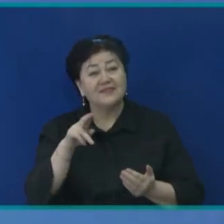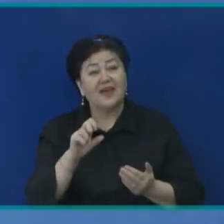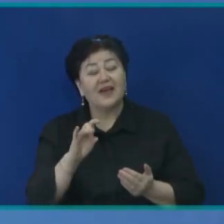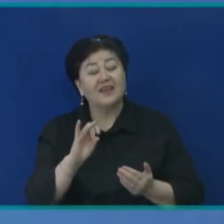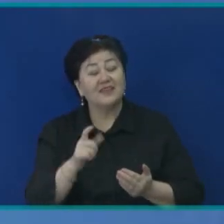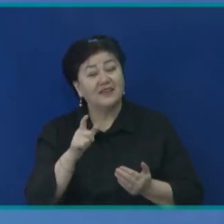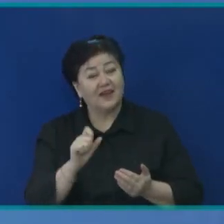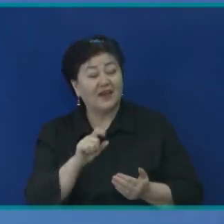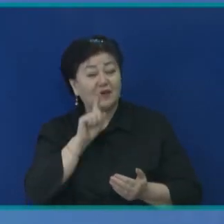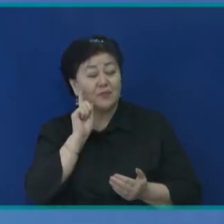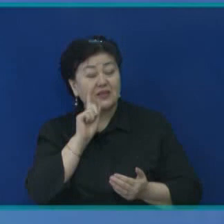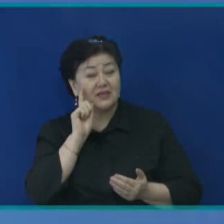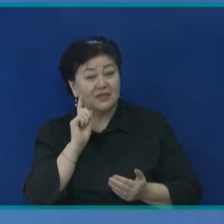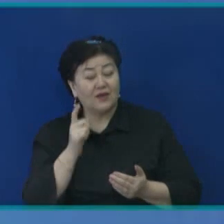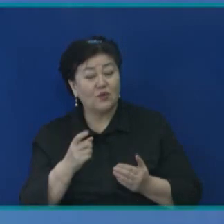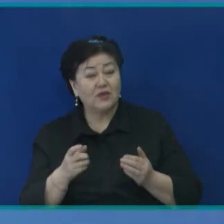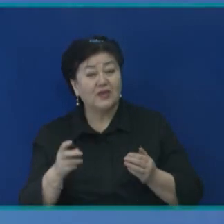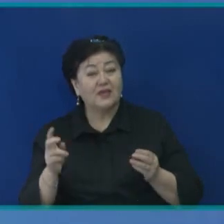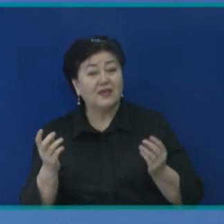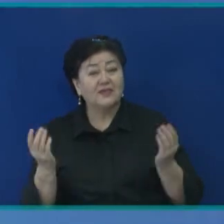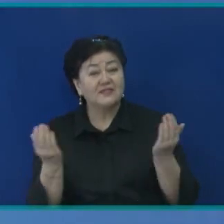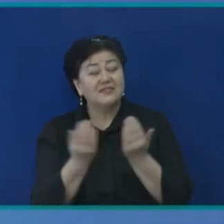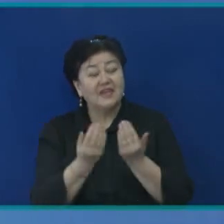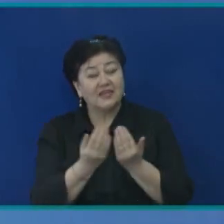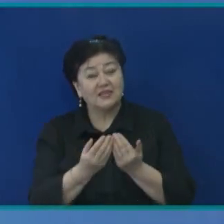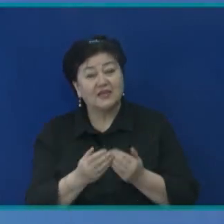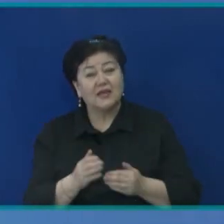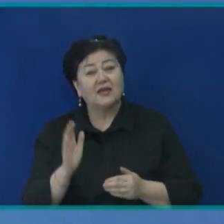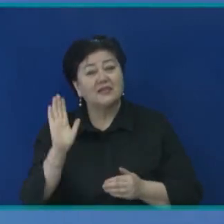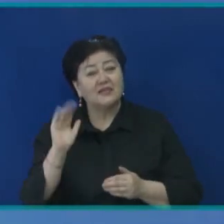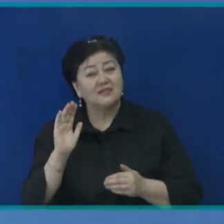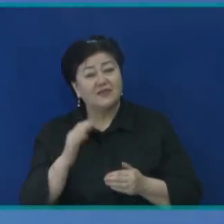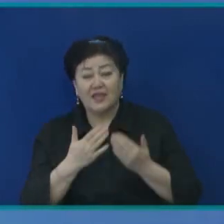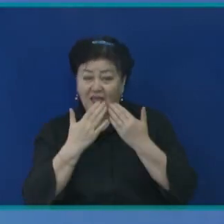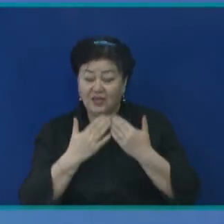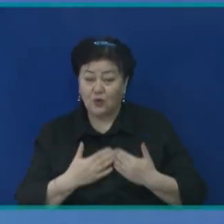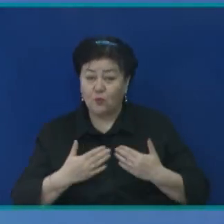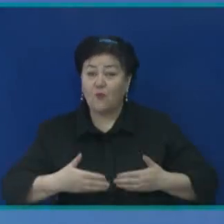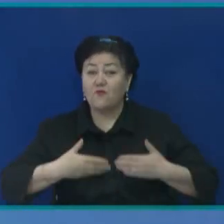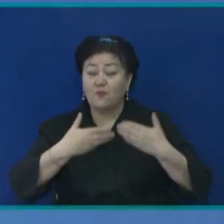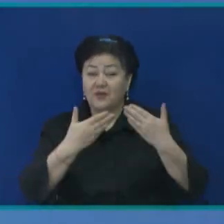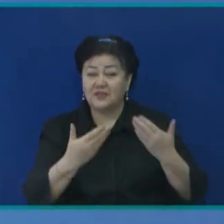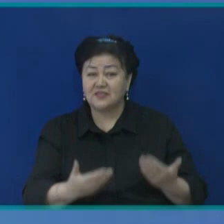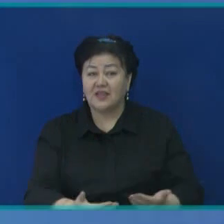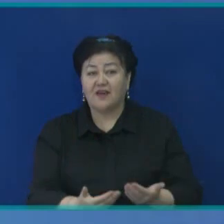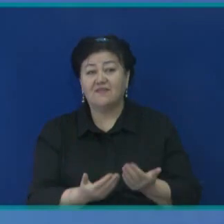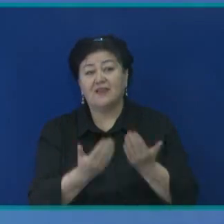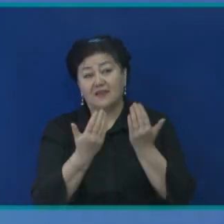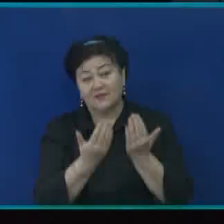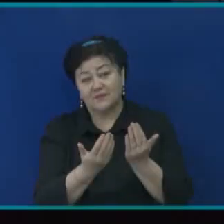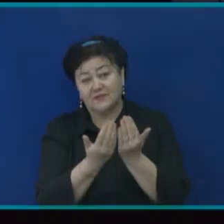сахналады. Актерлер Мұқағали Мақатаевтың «Қош махаббат» пьесасын көрермендерге ұсынды. Толығырақ тілші